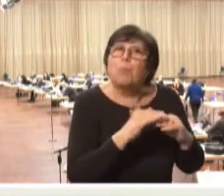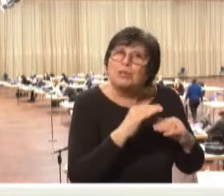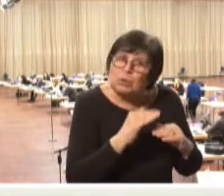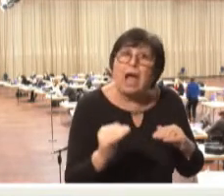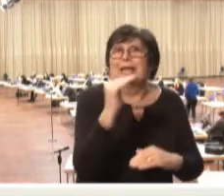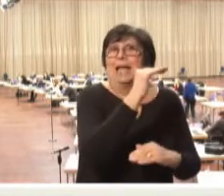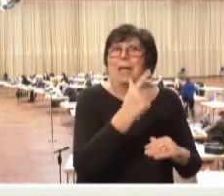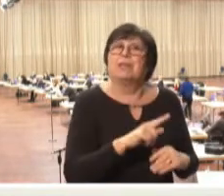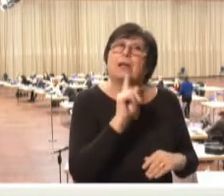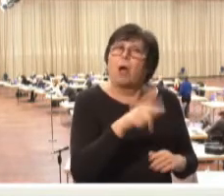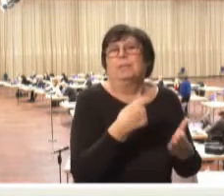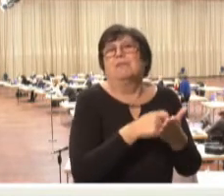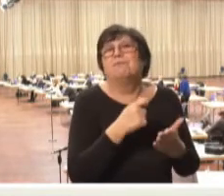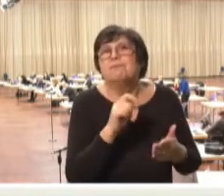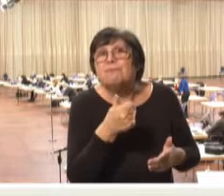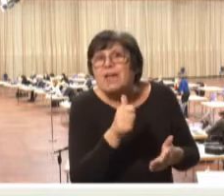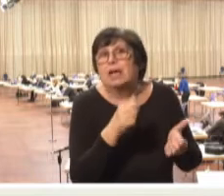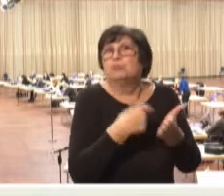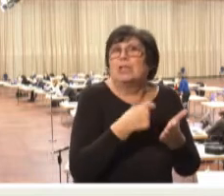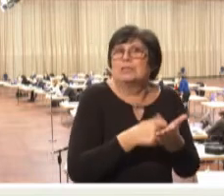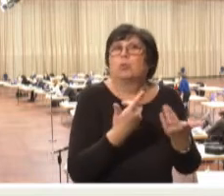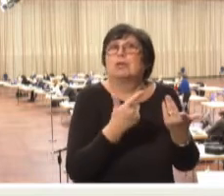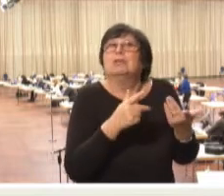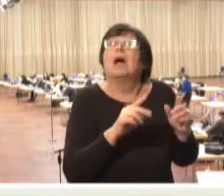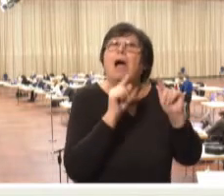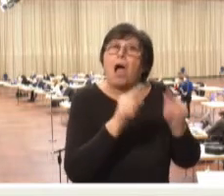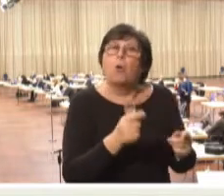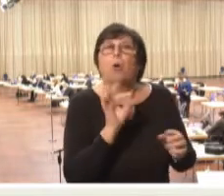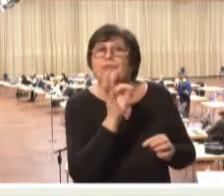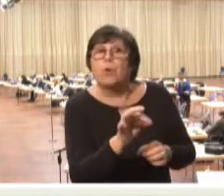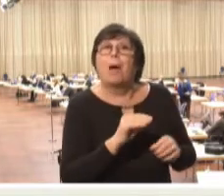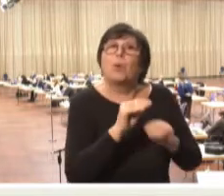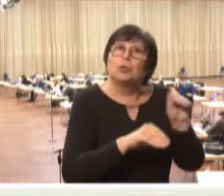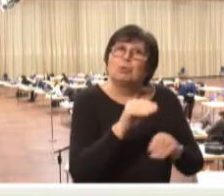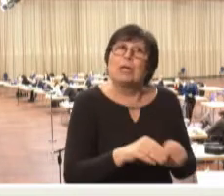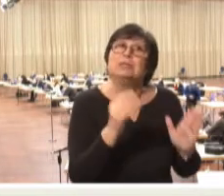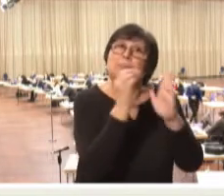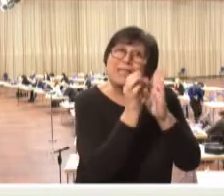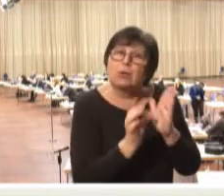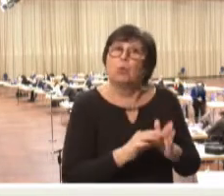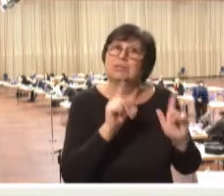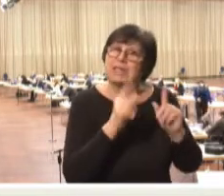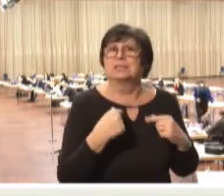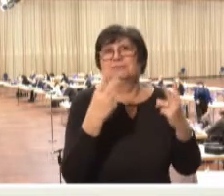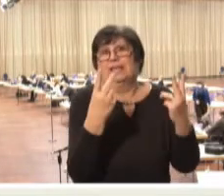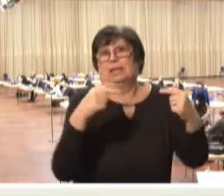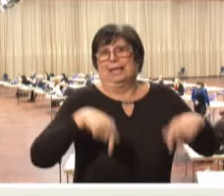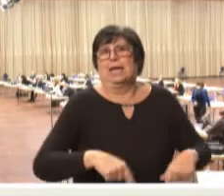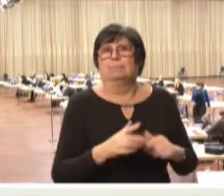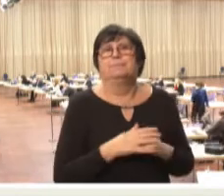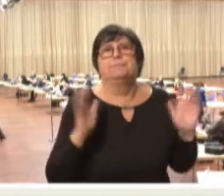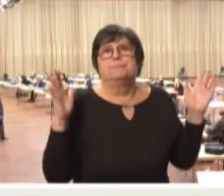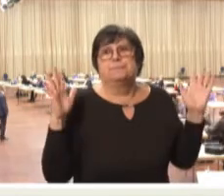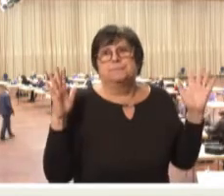mit einer Wertschätzung einhergeht mit den Produzenten, aber auch für die Produktionsbedingungen. Das ist der Schlüssel, um den es hier geht, meine sehr geehrten Damen und